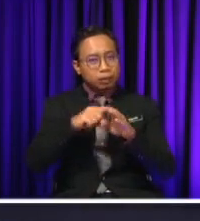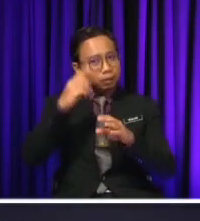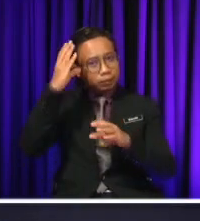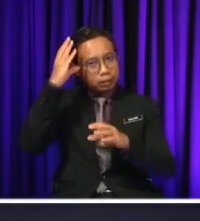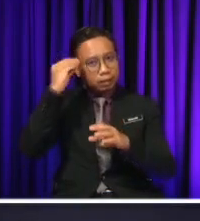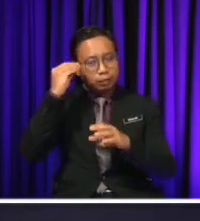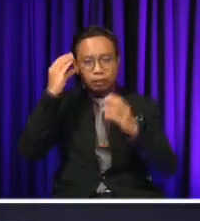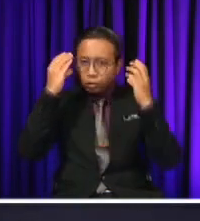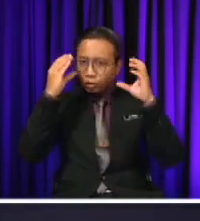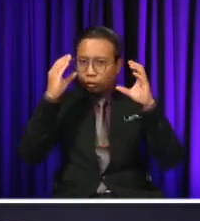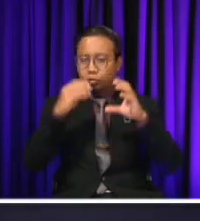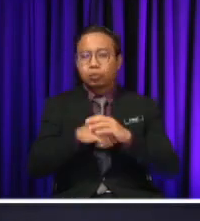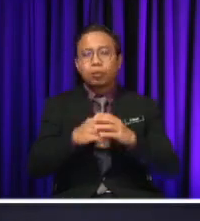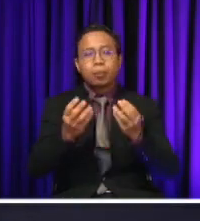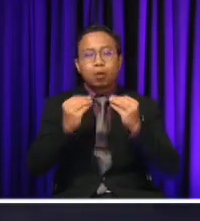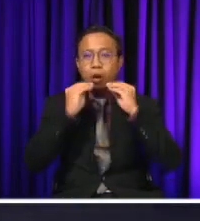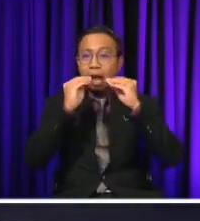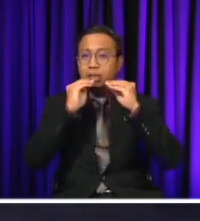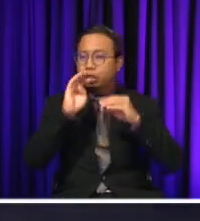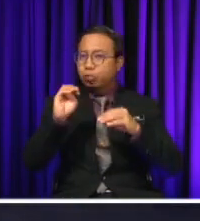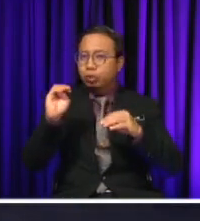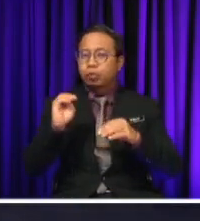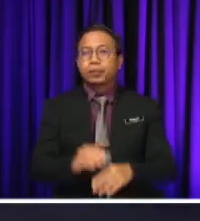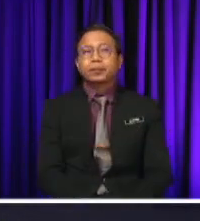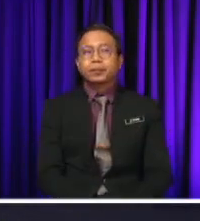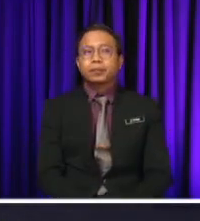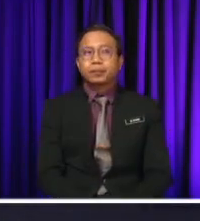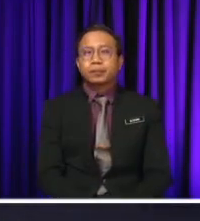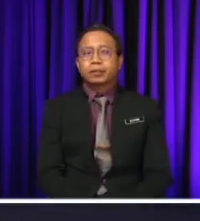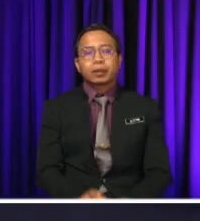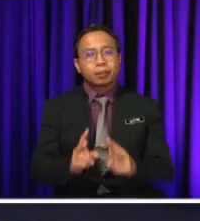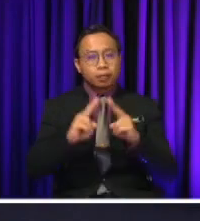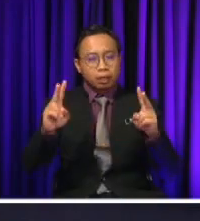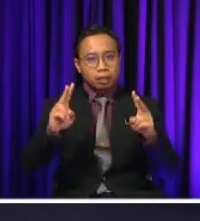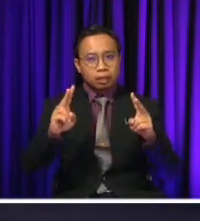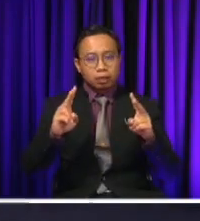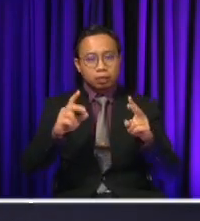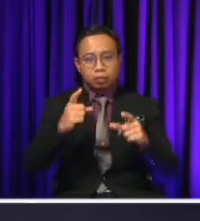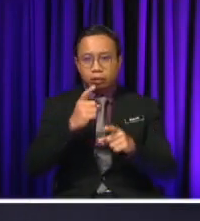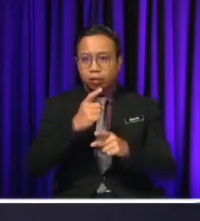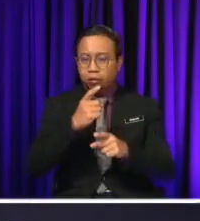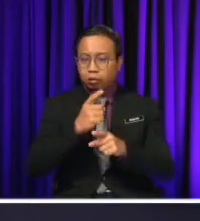sekolah ini untuk lebih paham yang paling sesuai untuk gunakan